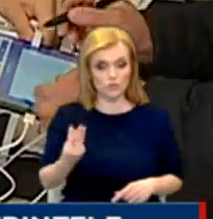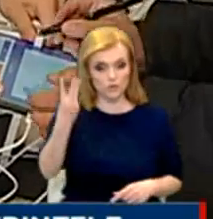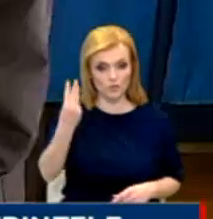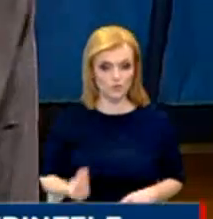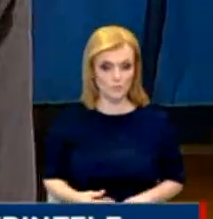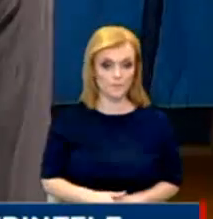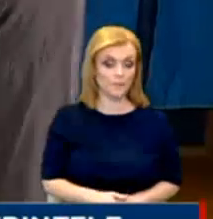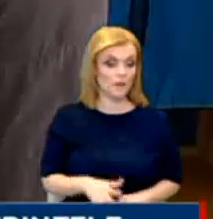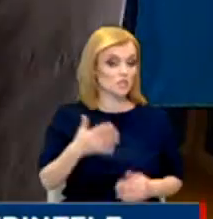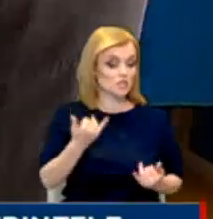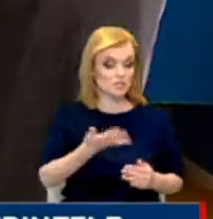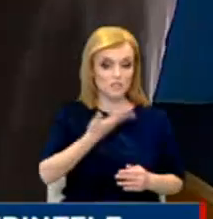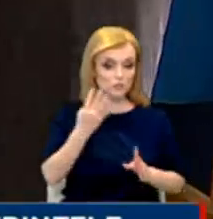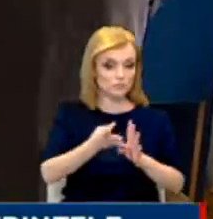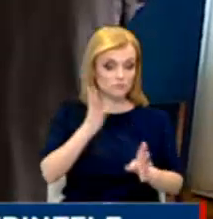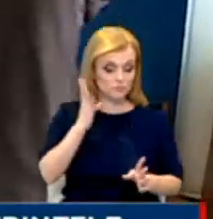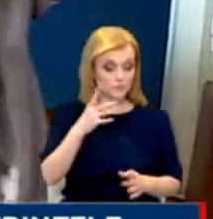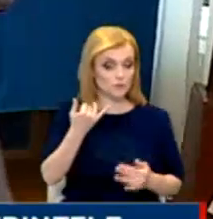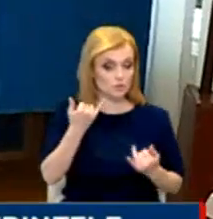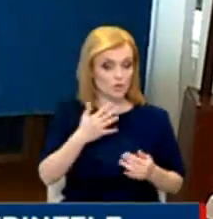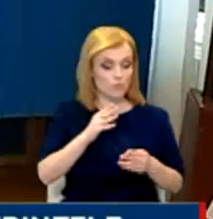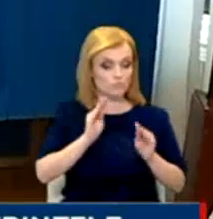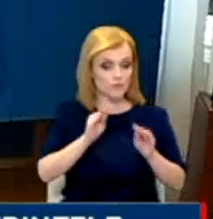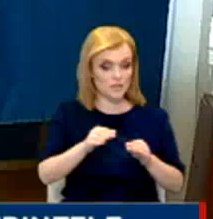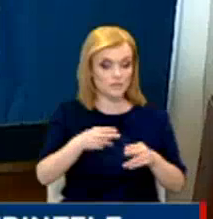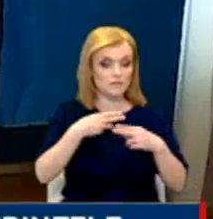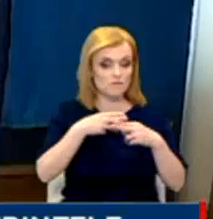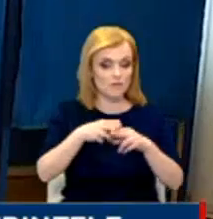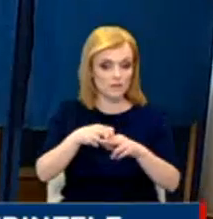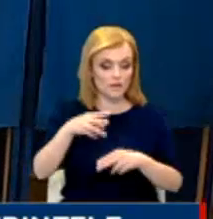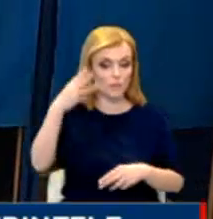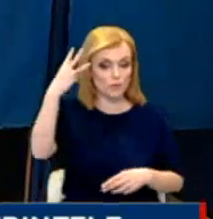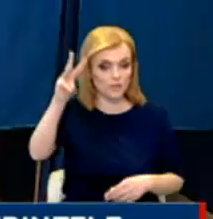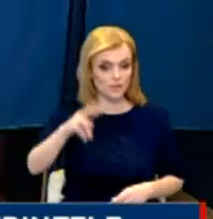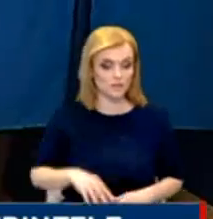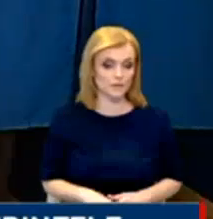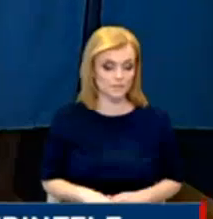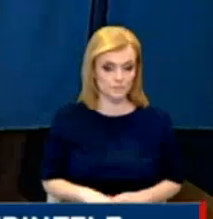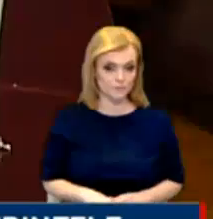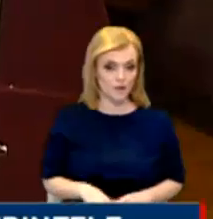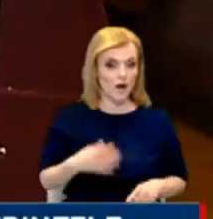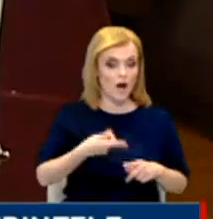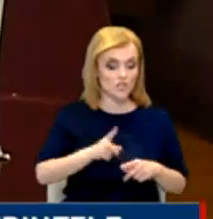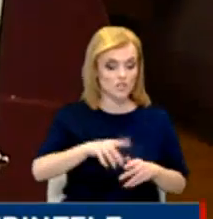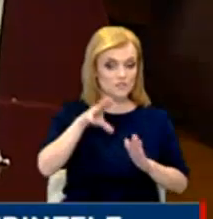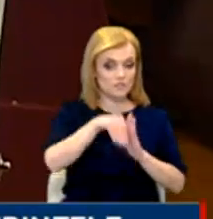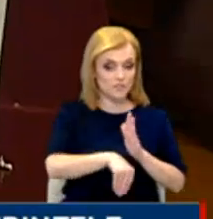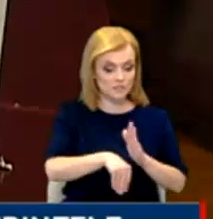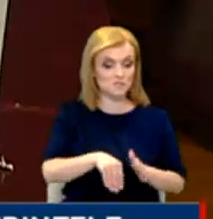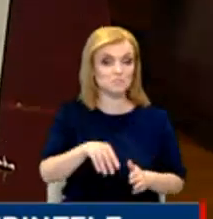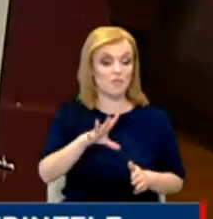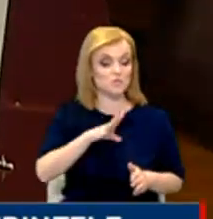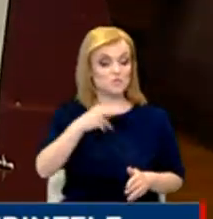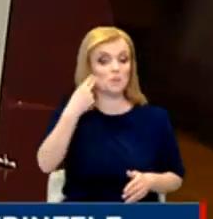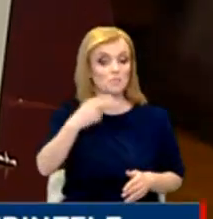au dus la dispariția cozilor infernale care se formau la celelalte scrutine. Acest scrutin a fost mult mai bine